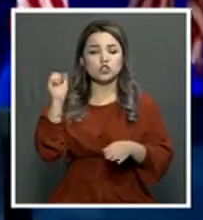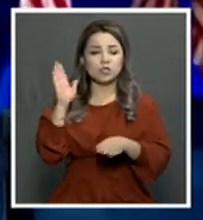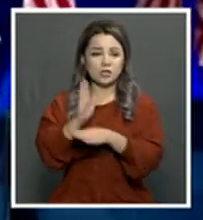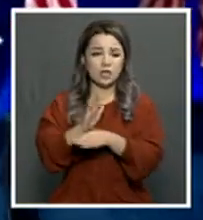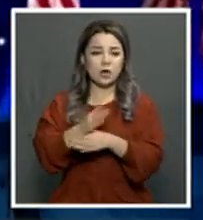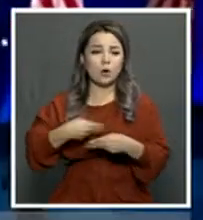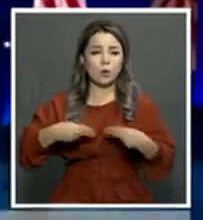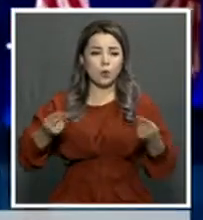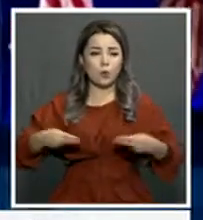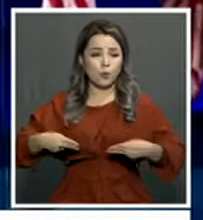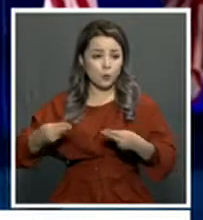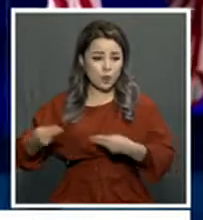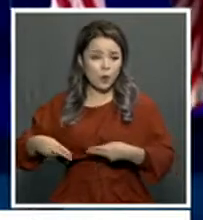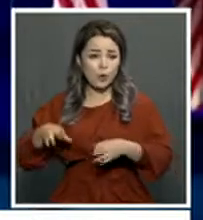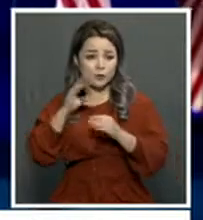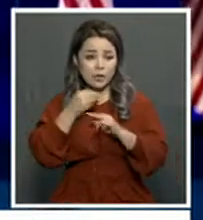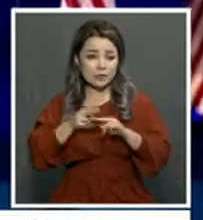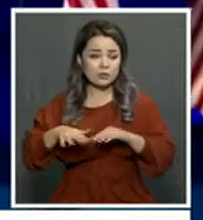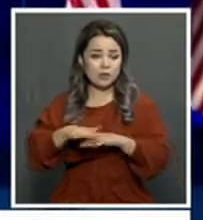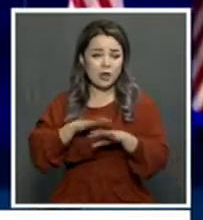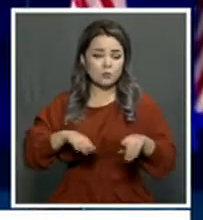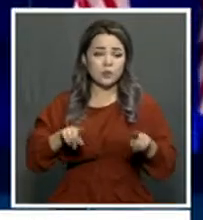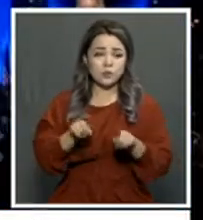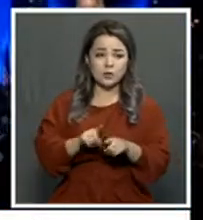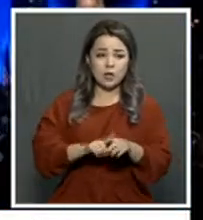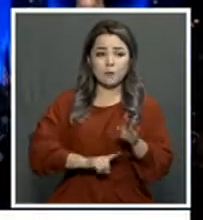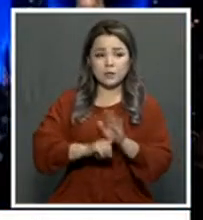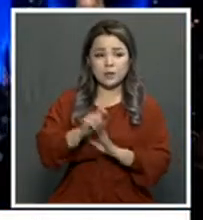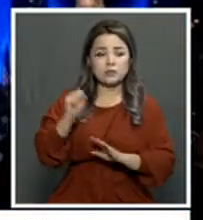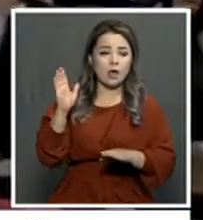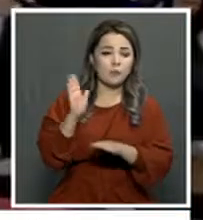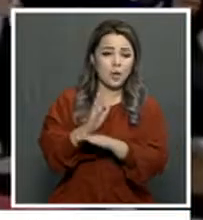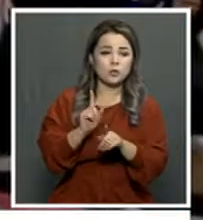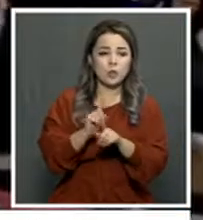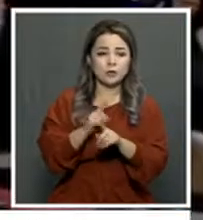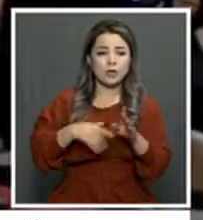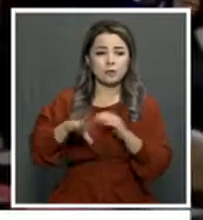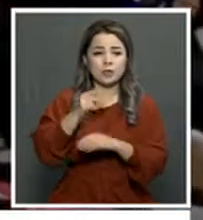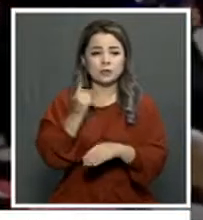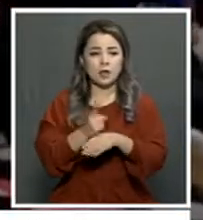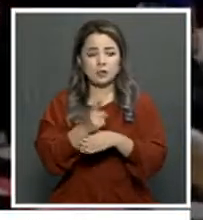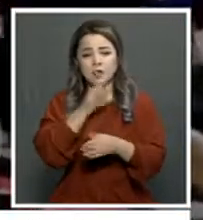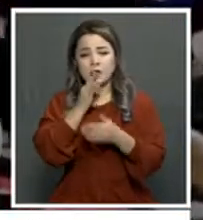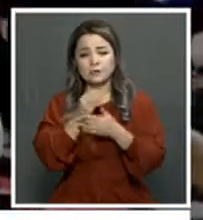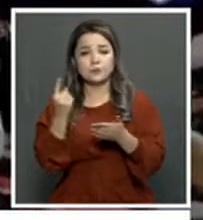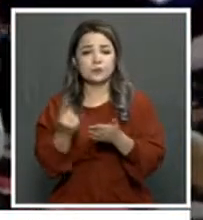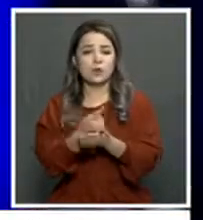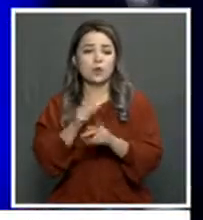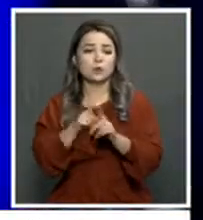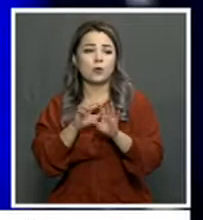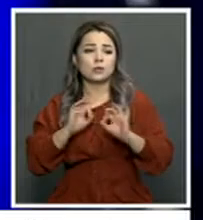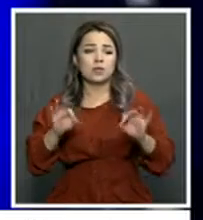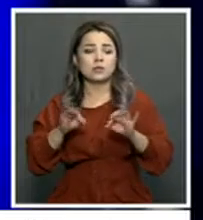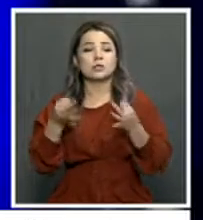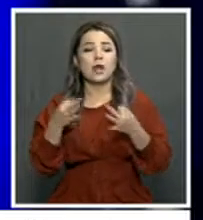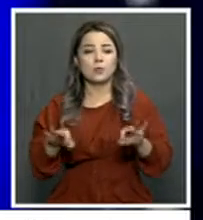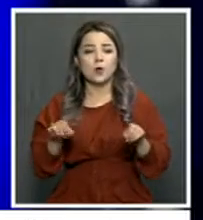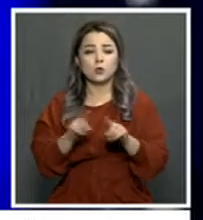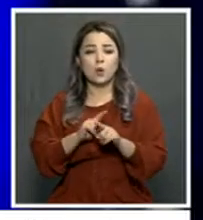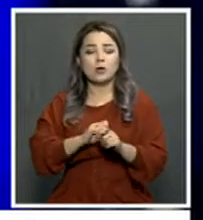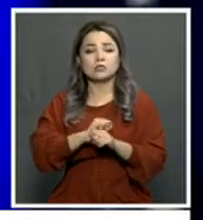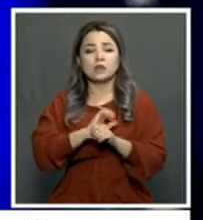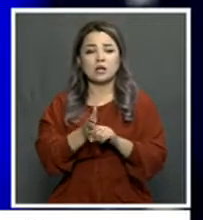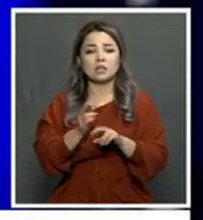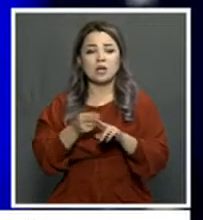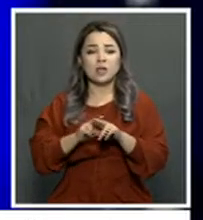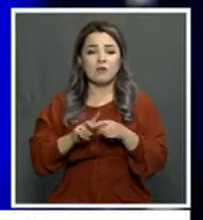қол қойып үлгерген. Яғни Дональд Трамптың бастамаларына тыйым салуға ниетті. Жеңістен кейін алғаш рет сөз сөйлеген демократ ең алдымен